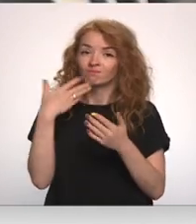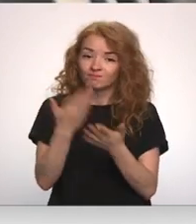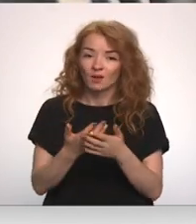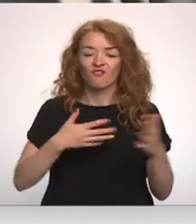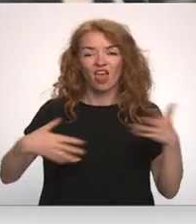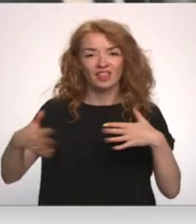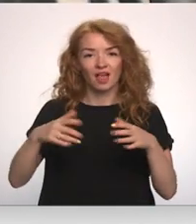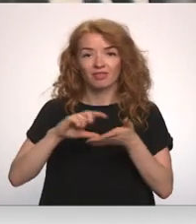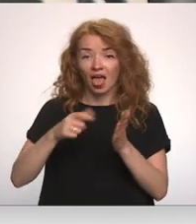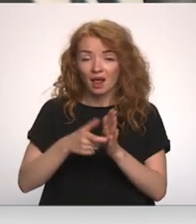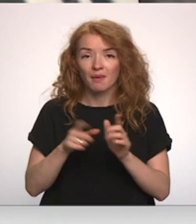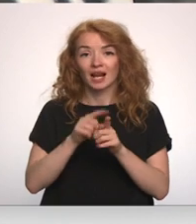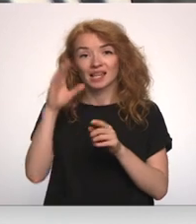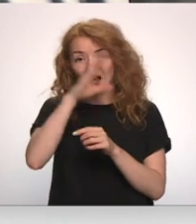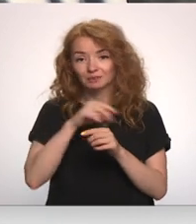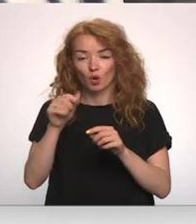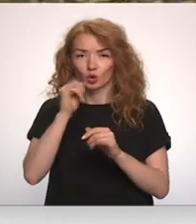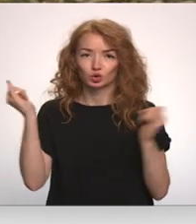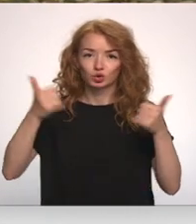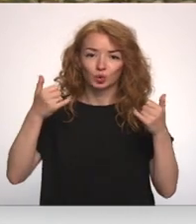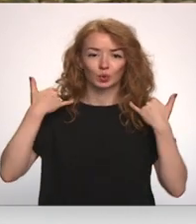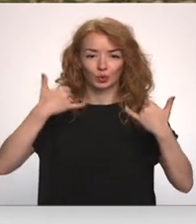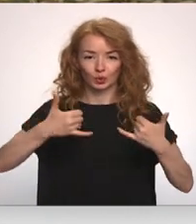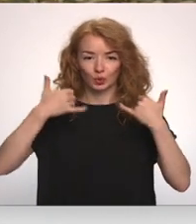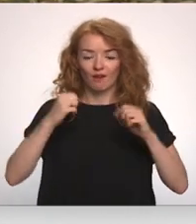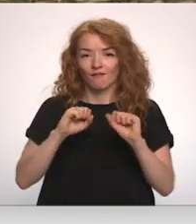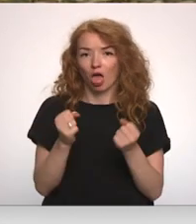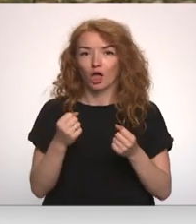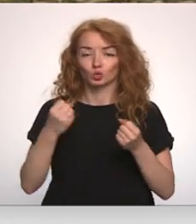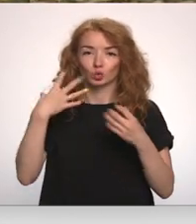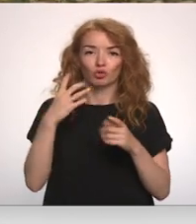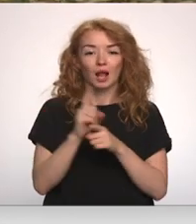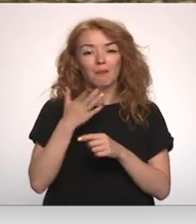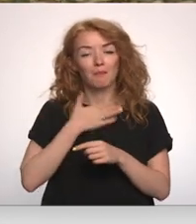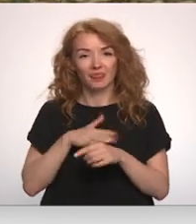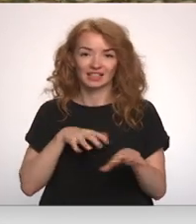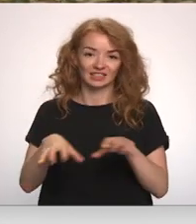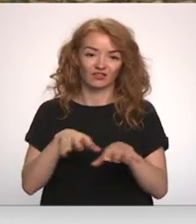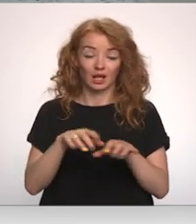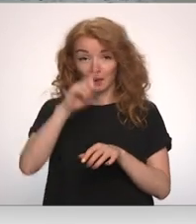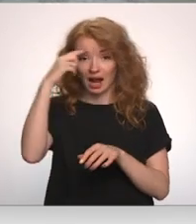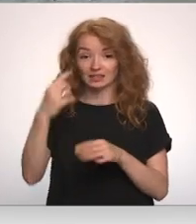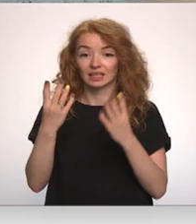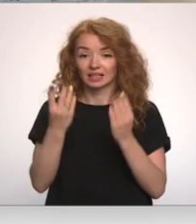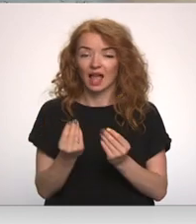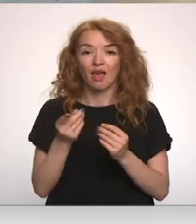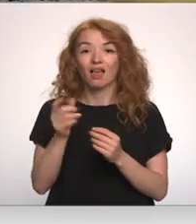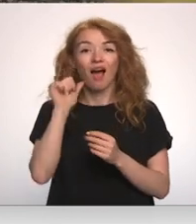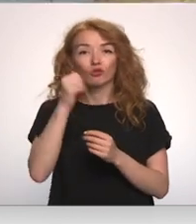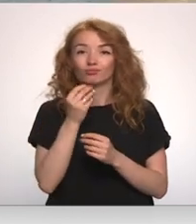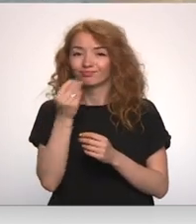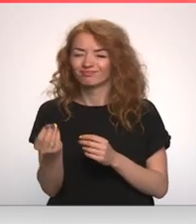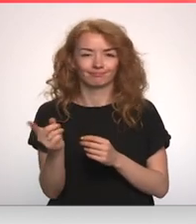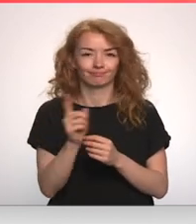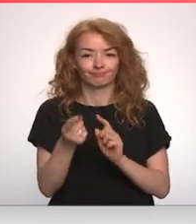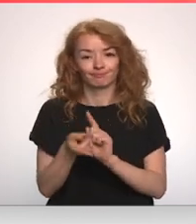telpas, ja ir iespēja dzīvniekus apliet ar vēsu ūdeni. Vēsu dušu novērtēs arī mājas mīļuļi. Karstajās dienās viņiem garduma vietā var